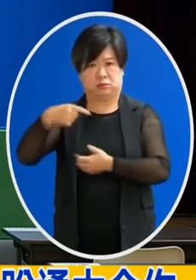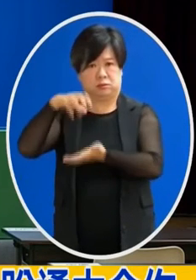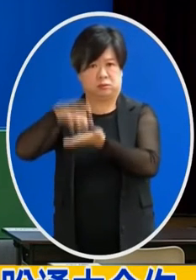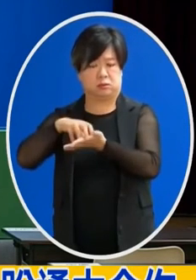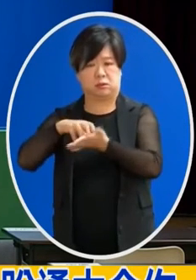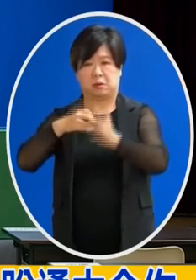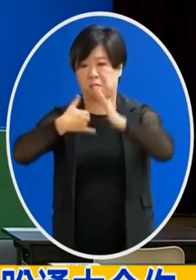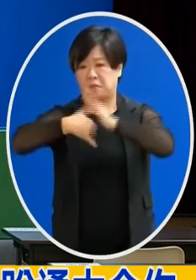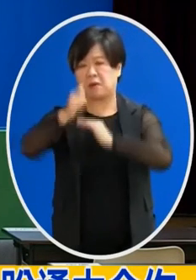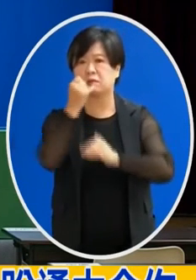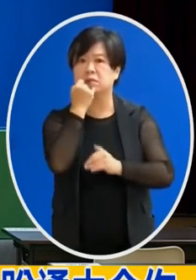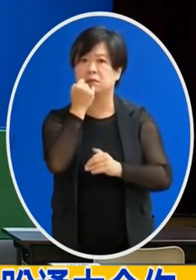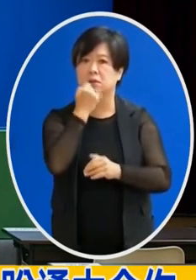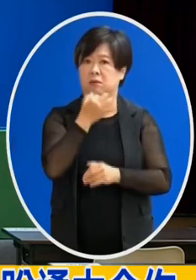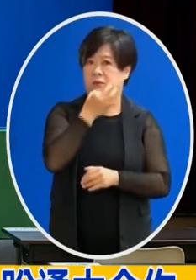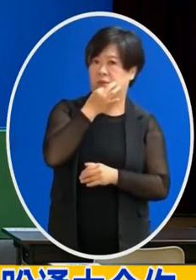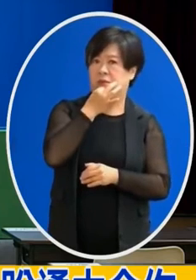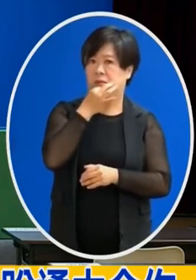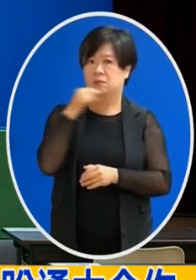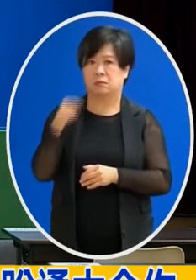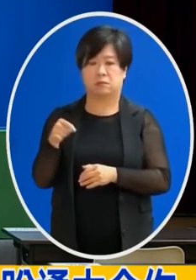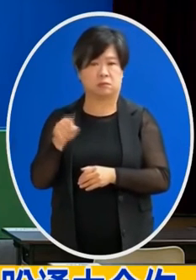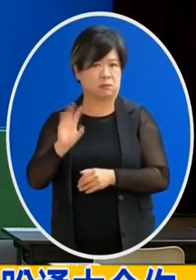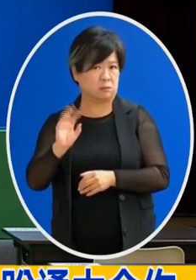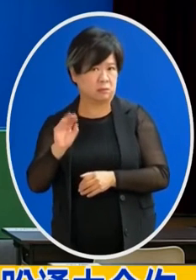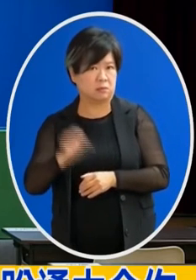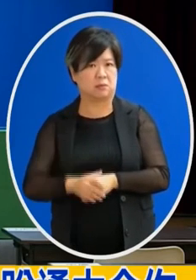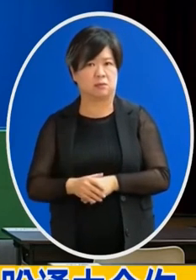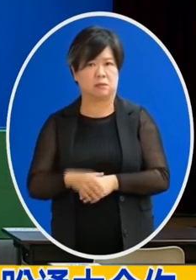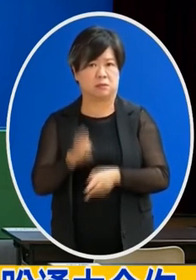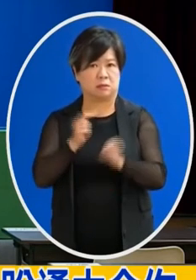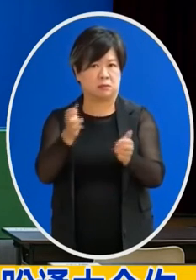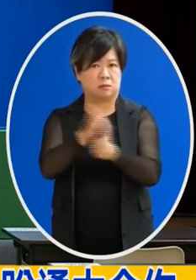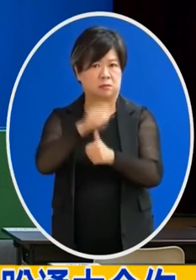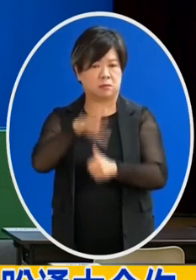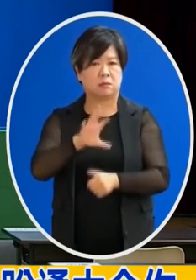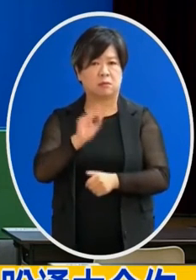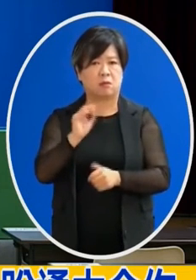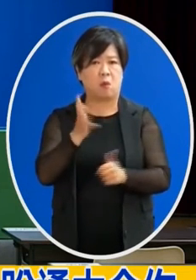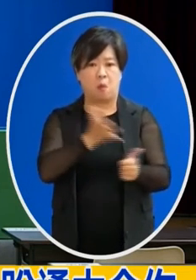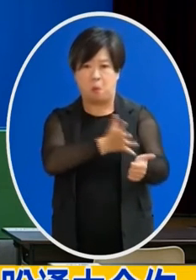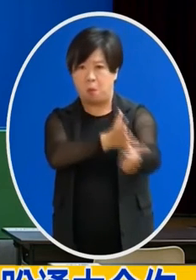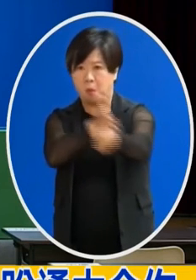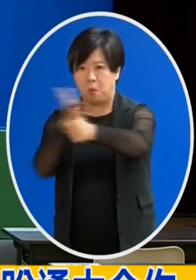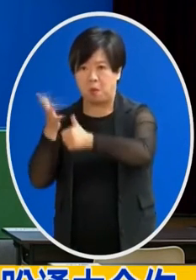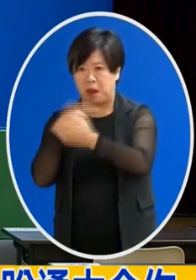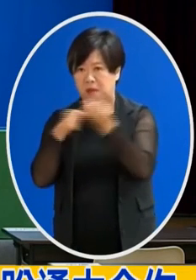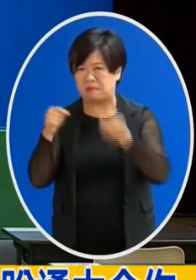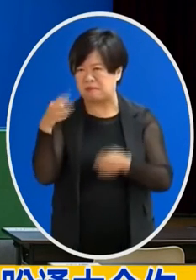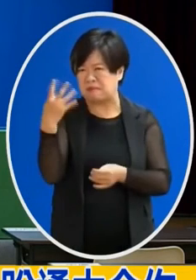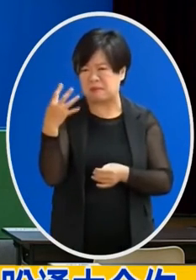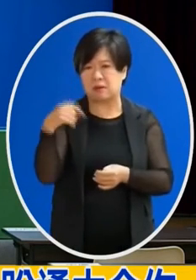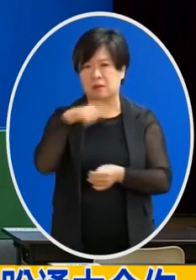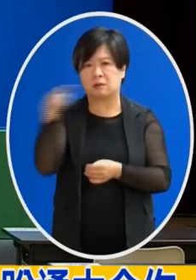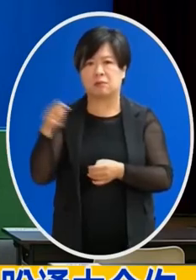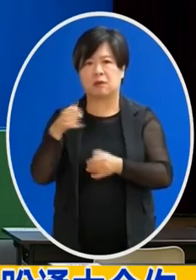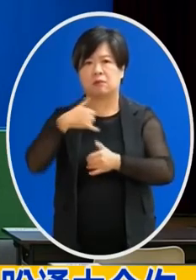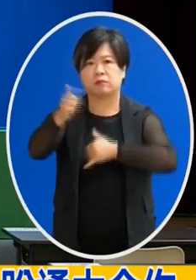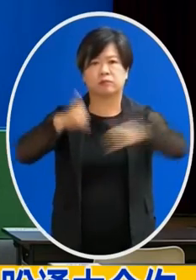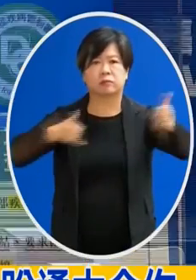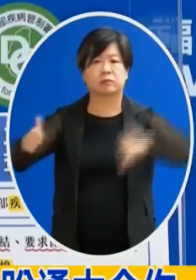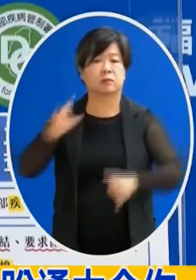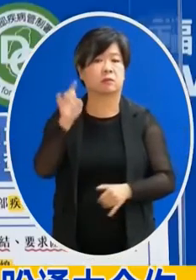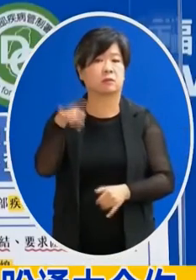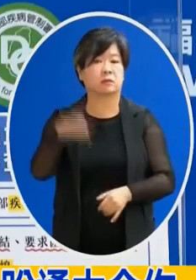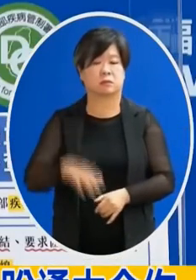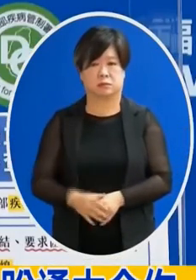了嘛？会不会有这样子的疑虑？那指挥中心有没有去跟这400个人回归去了解他们的足迹之类的？谢谢。